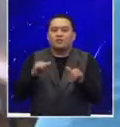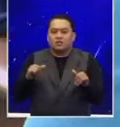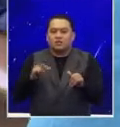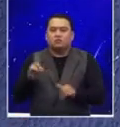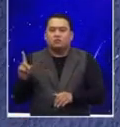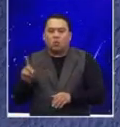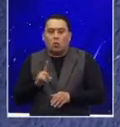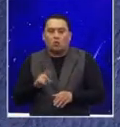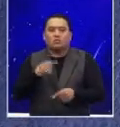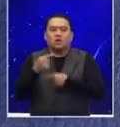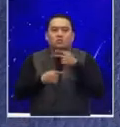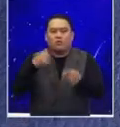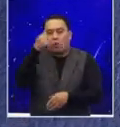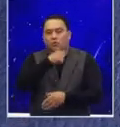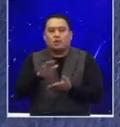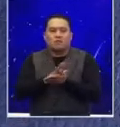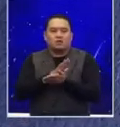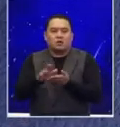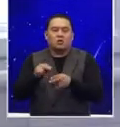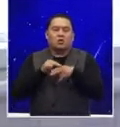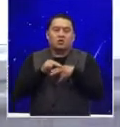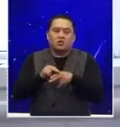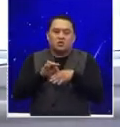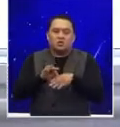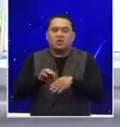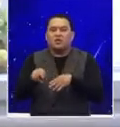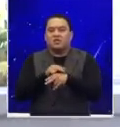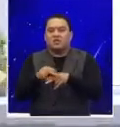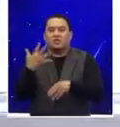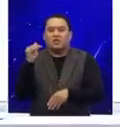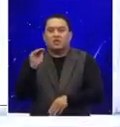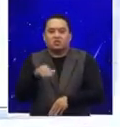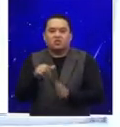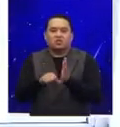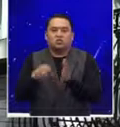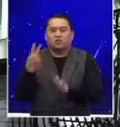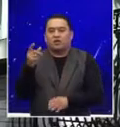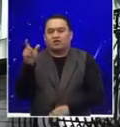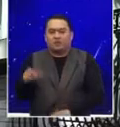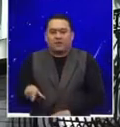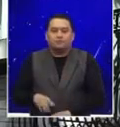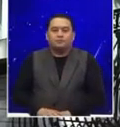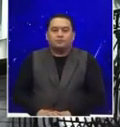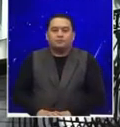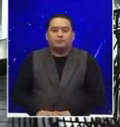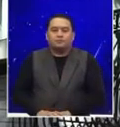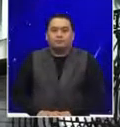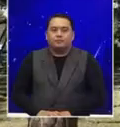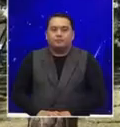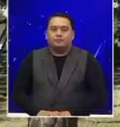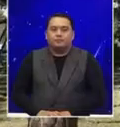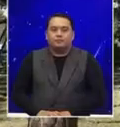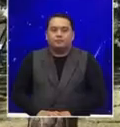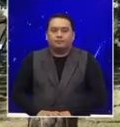это значит, что до конца года бесплатное санаторно-курортное лечение получат 5602 человека. Надежда Белова, Габит